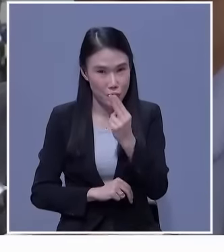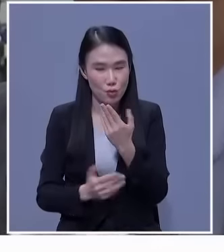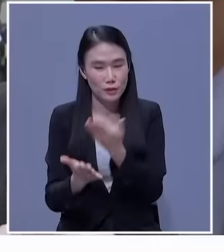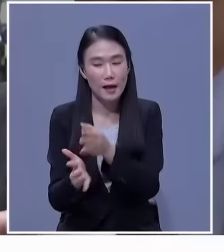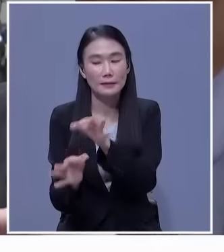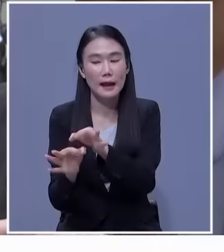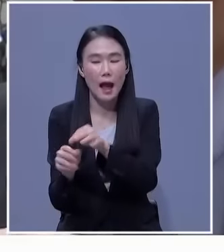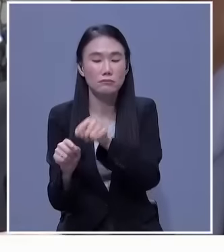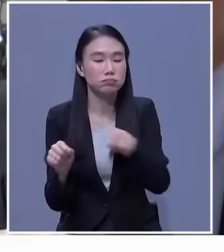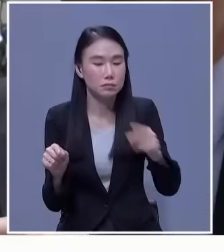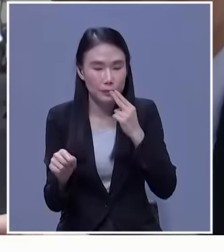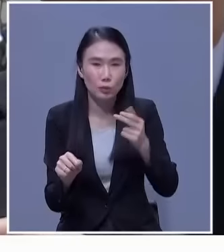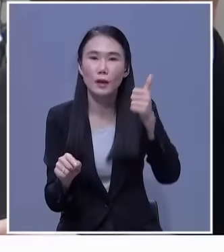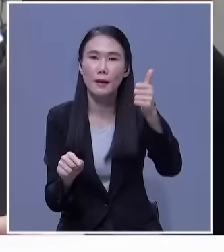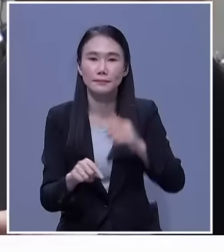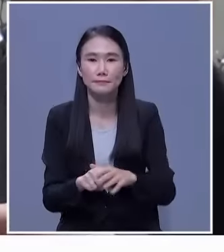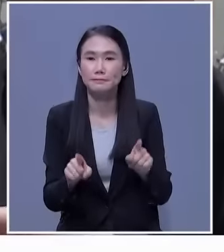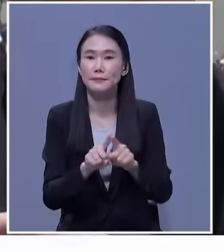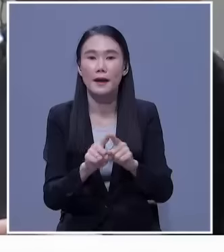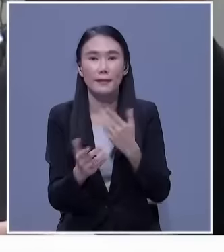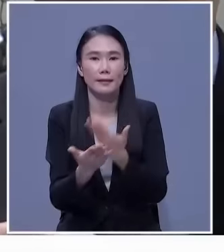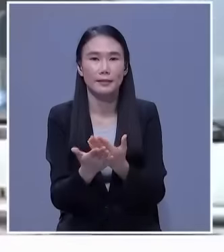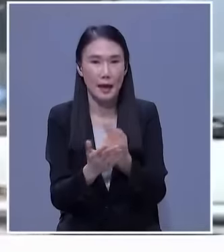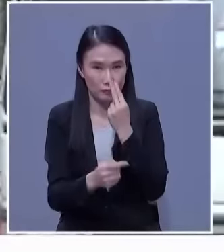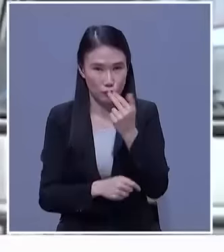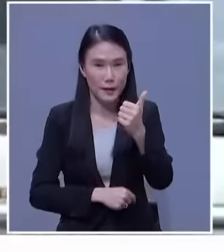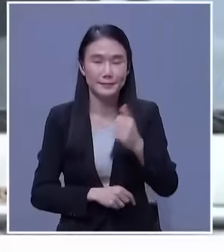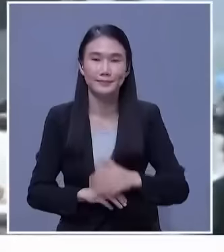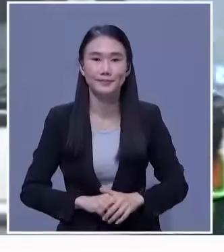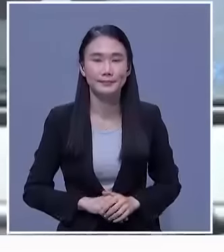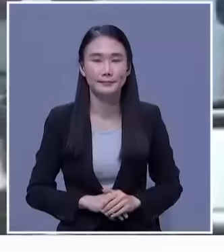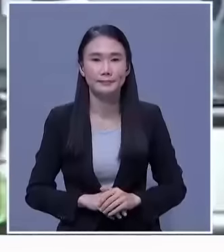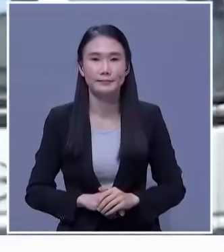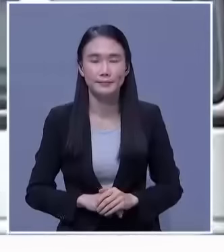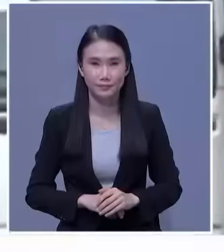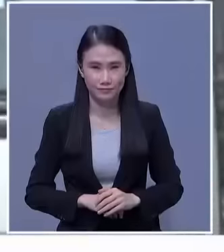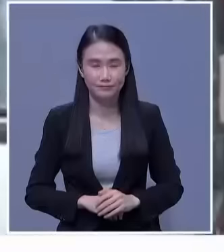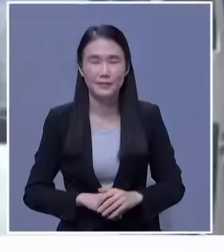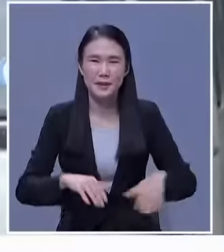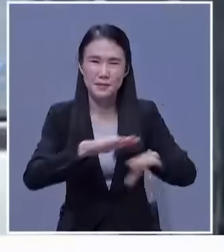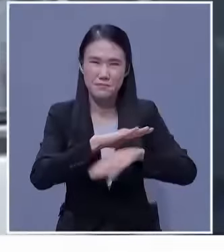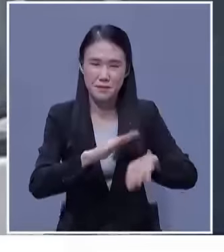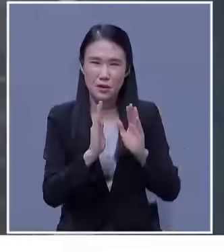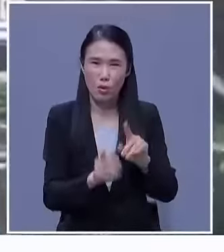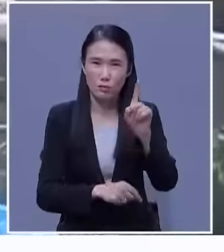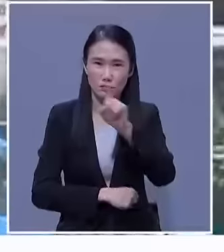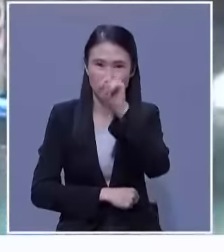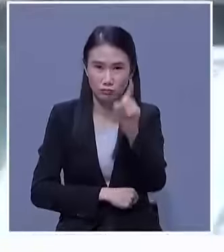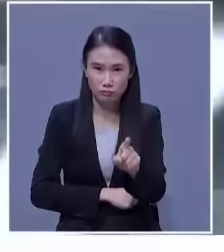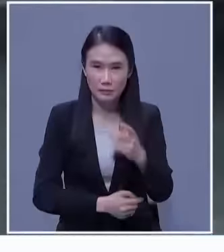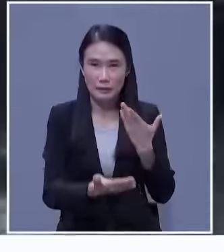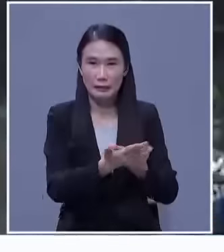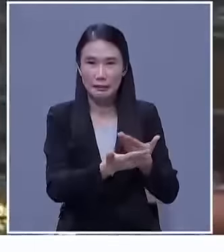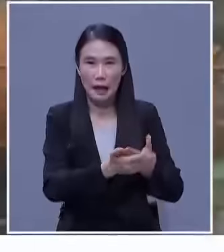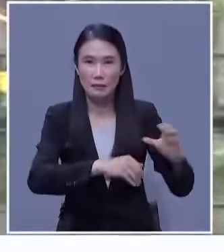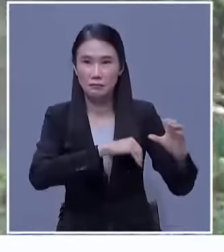ช็คเส้นทางการเงินผมได้เลยไปเช็คเส้นทางการเงินผมได้เลย คือก็ต้องยอมรับว่ามันมีการตั้งข้อสังเกตเรื่องของการให้ผลประโยชน์กันหรือเปล่